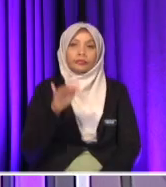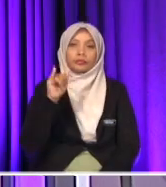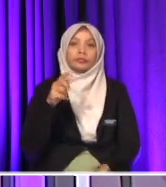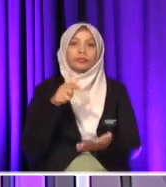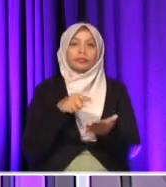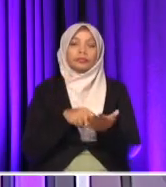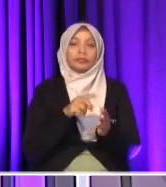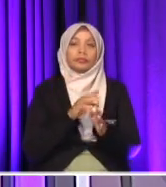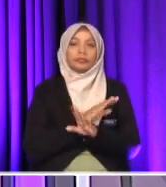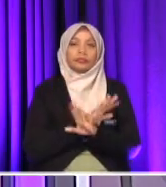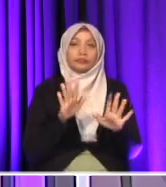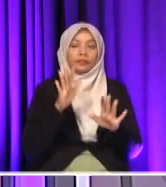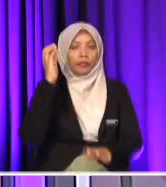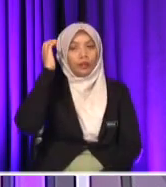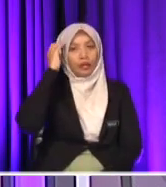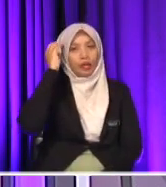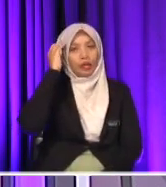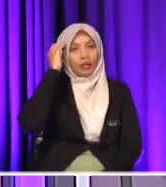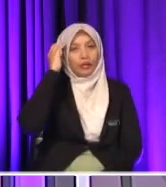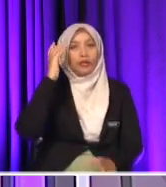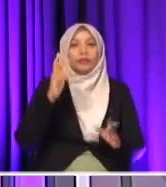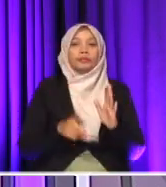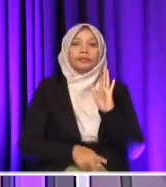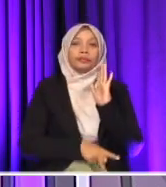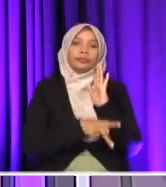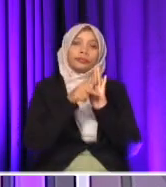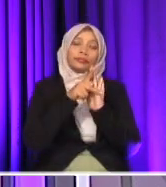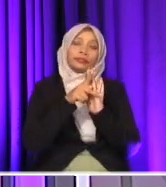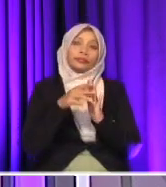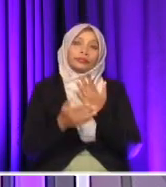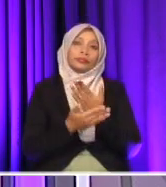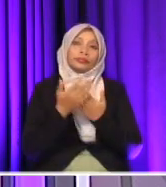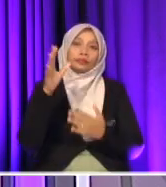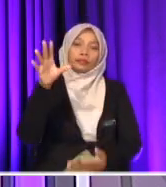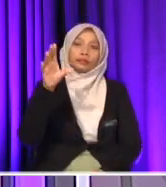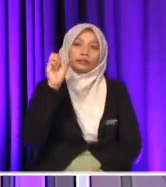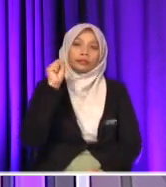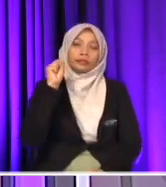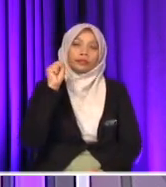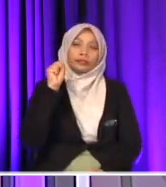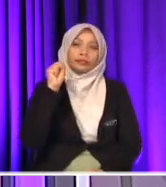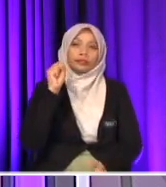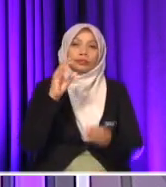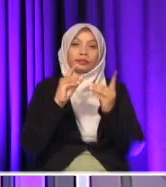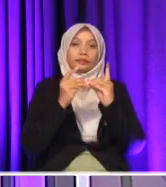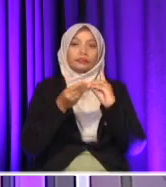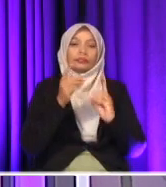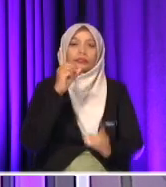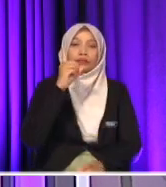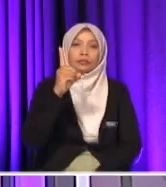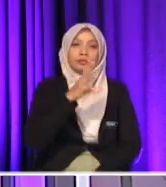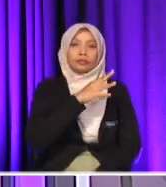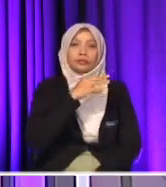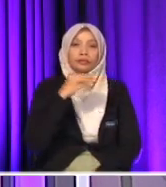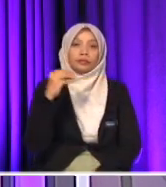Kalau kita tak tahu pun, okey, betul. Kalau ambil yang paling mudah tadi kan. Kalau kita tak tahu, terus ambil. Digit pertama, digit kedua, betul Iman sebut tadi.